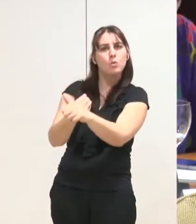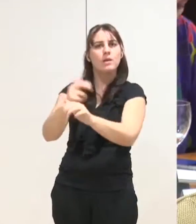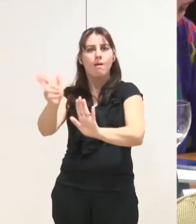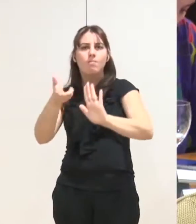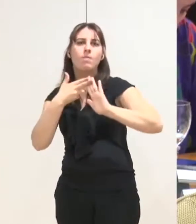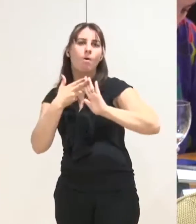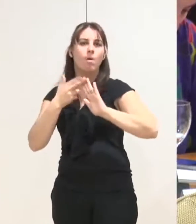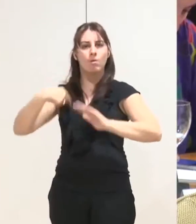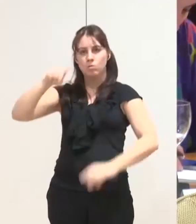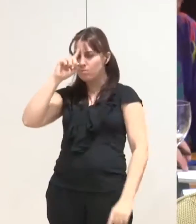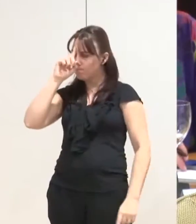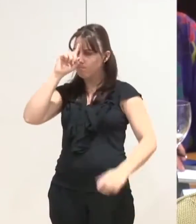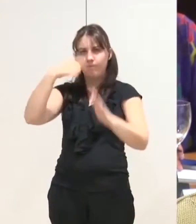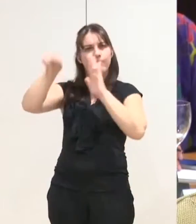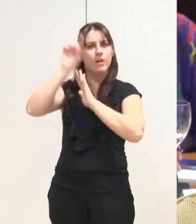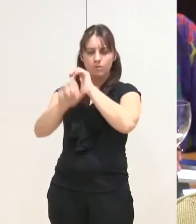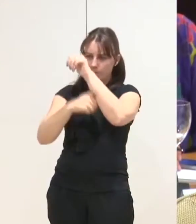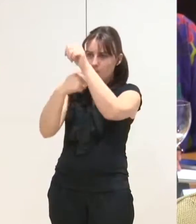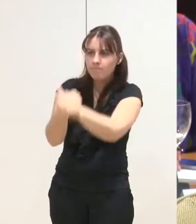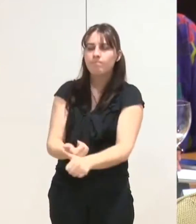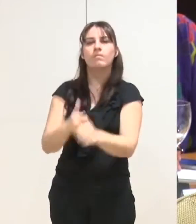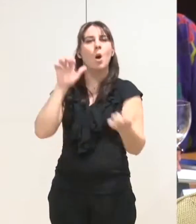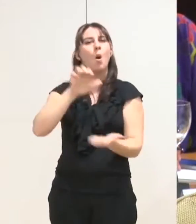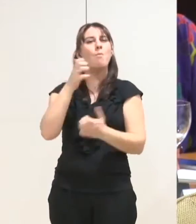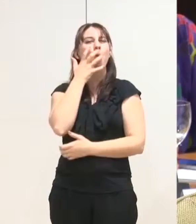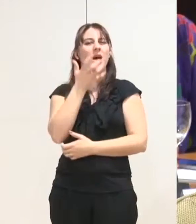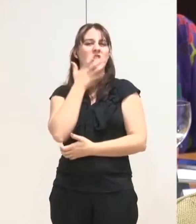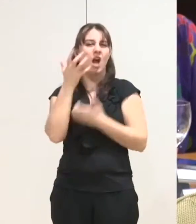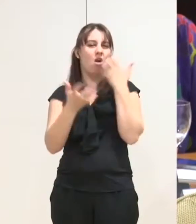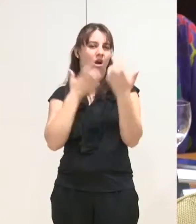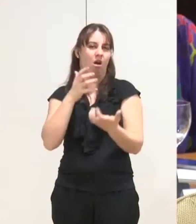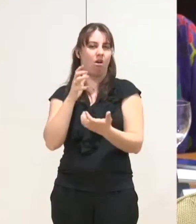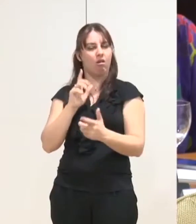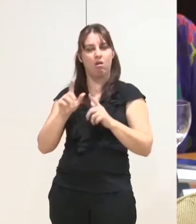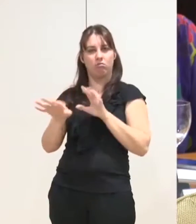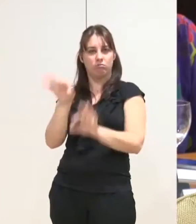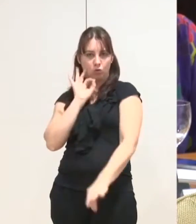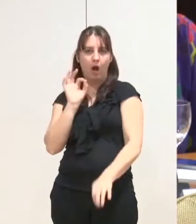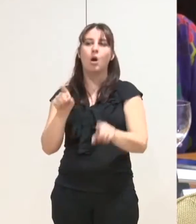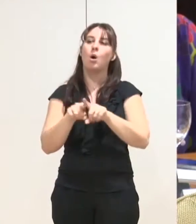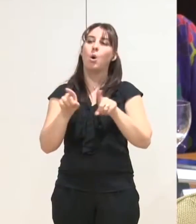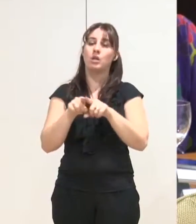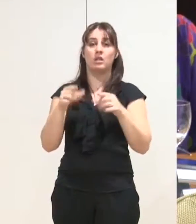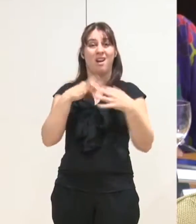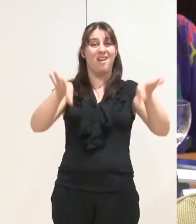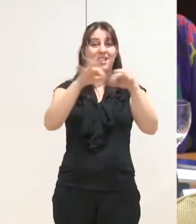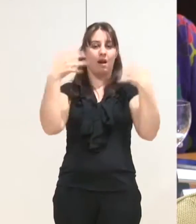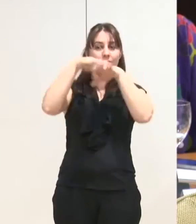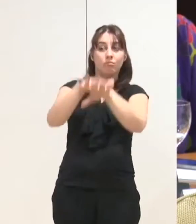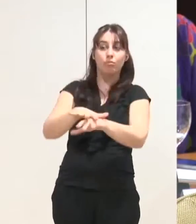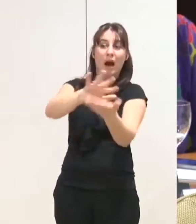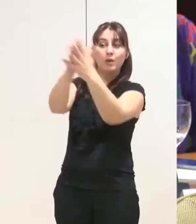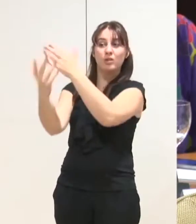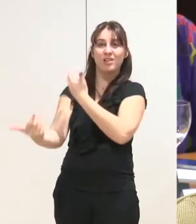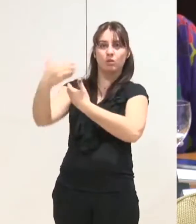avons soutenues, le choix de la pompe à chaleur, et les demandes sociales, la mutualisation des salles, qui